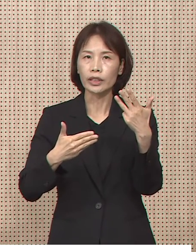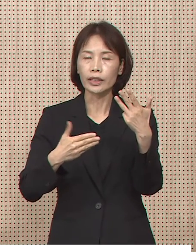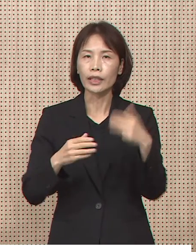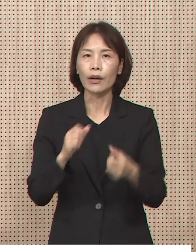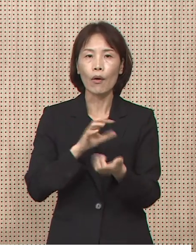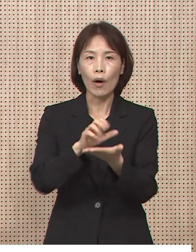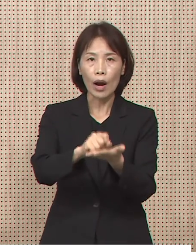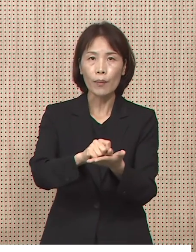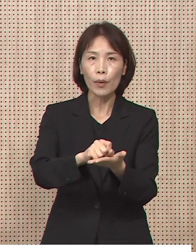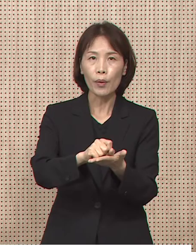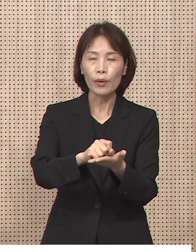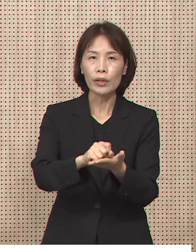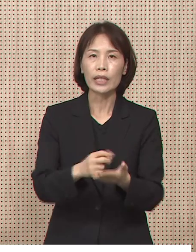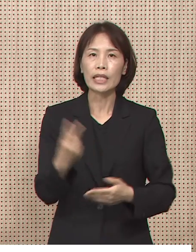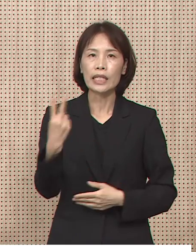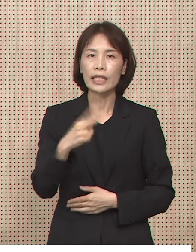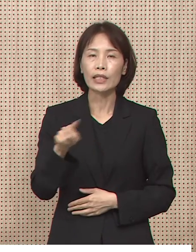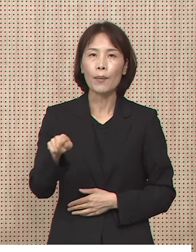의료기관 확보 병상은